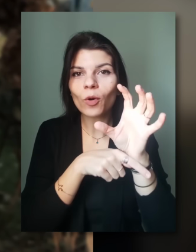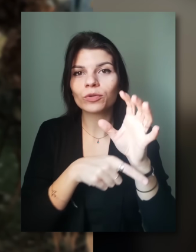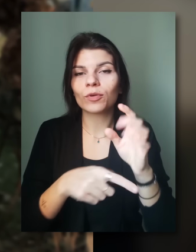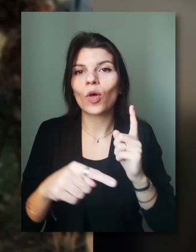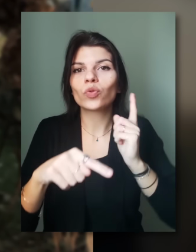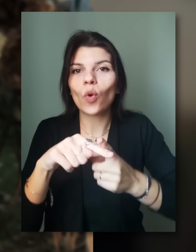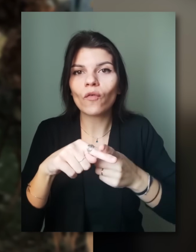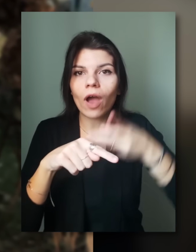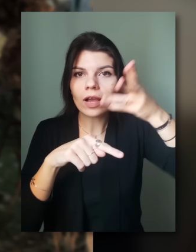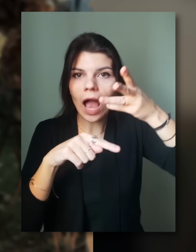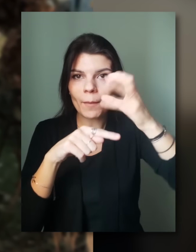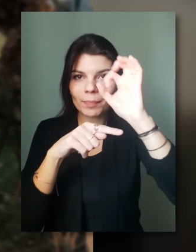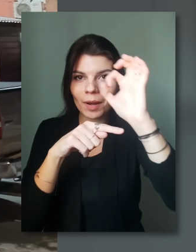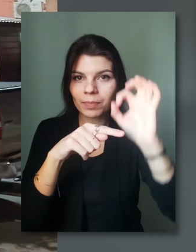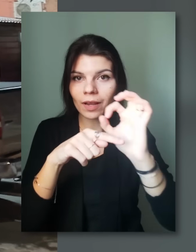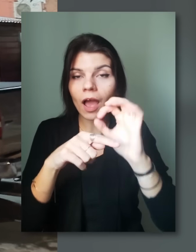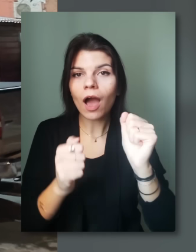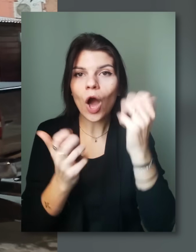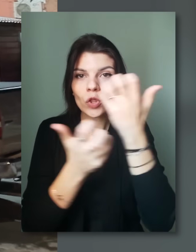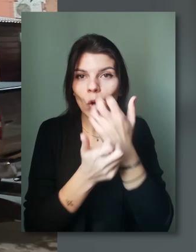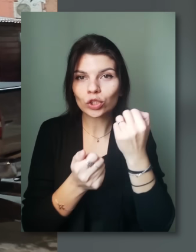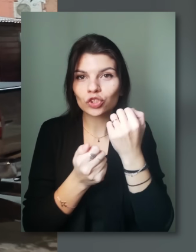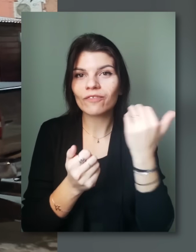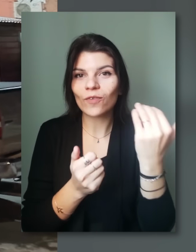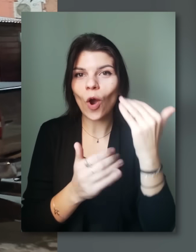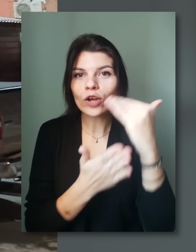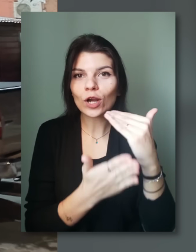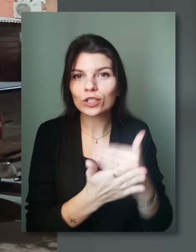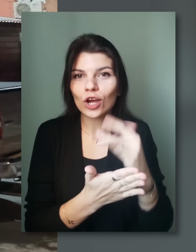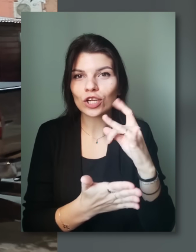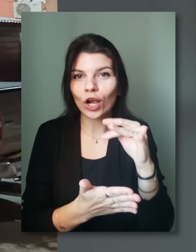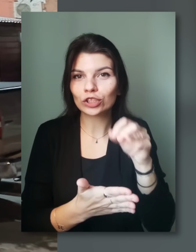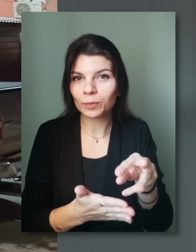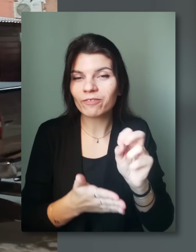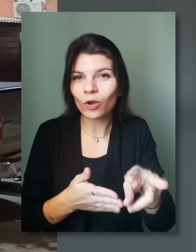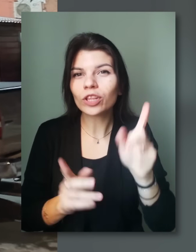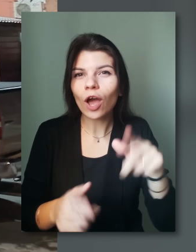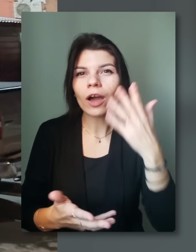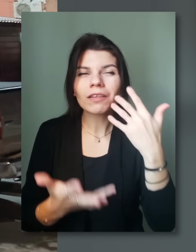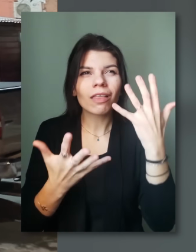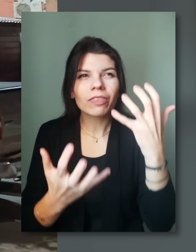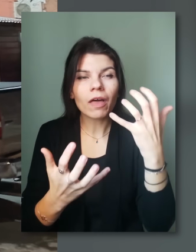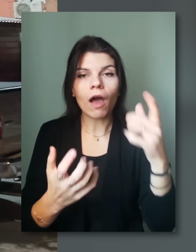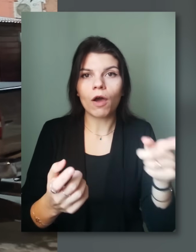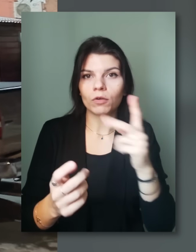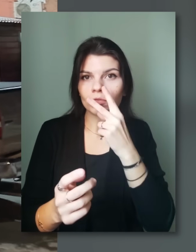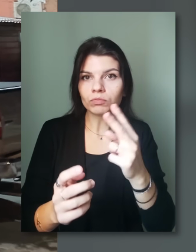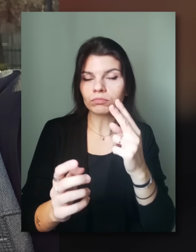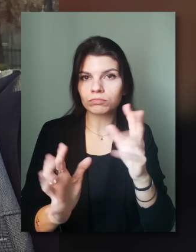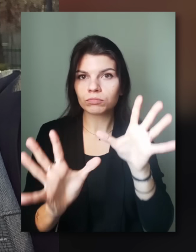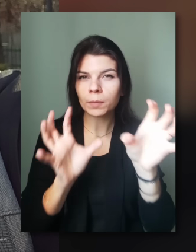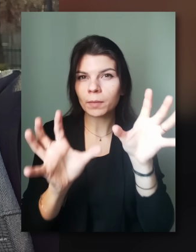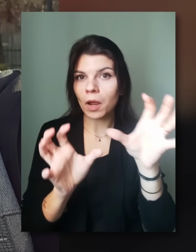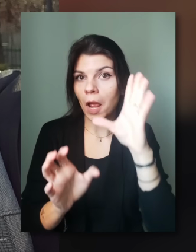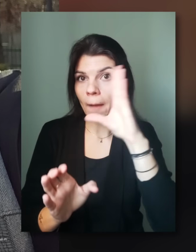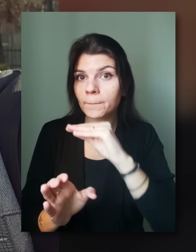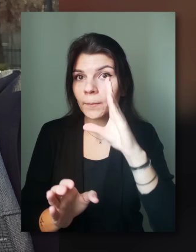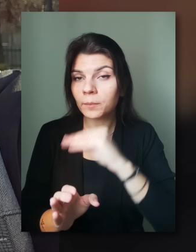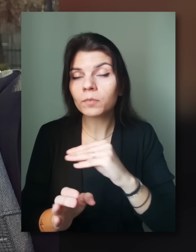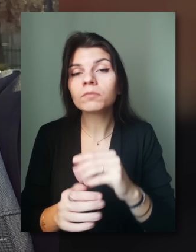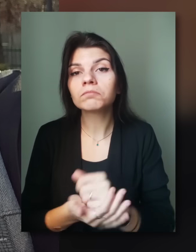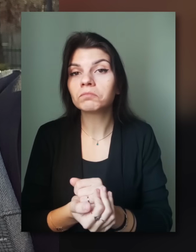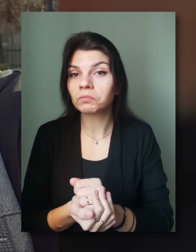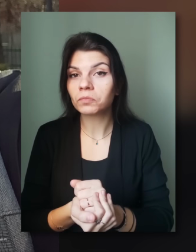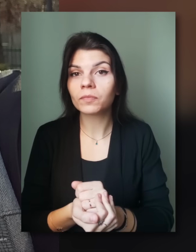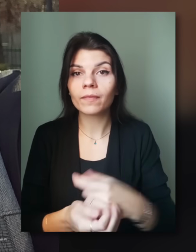портретні фотографіїзавдякидодатковійкамері, анічнийрежимзабезпечуєякісні фотографіїнавітьзаслабкогоосвітлення.Фронтальна